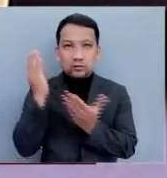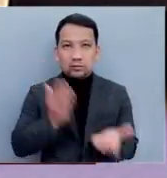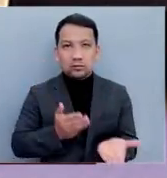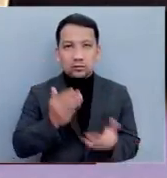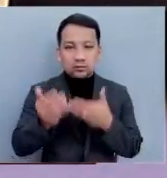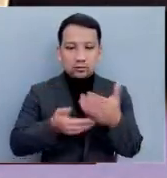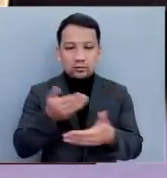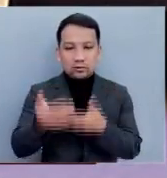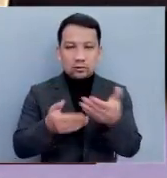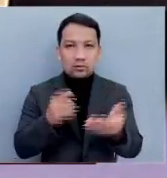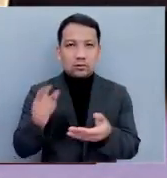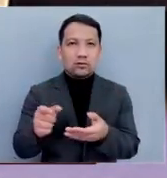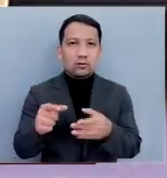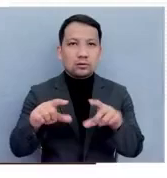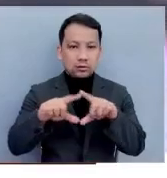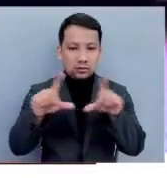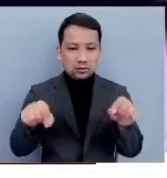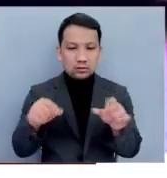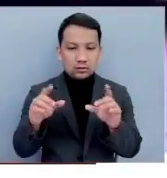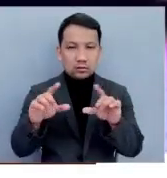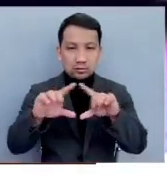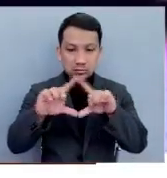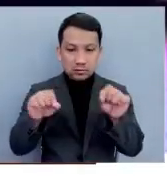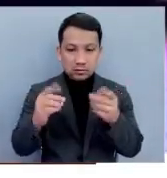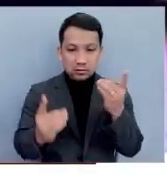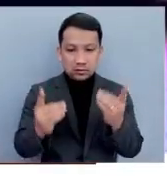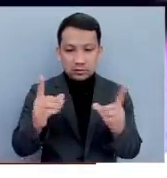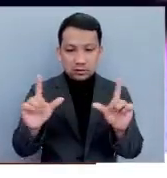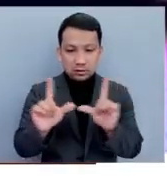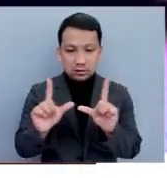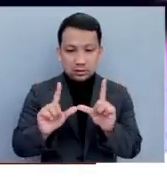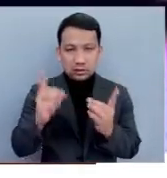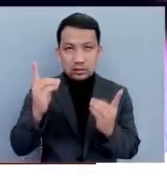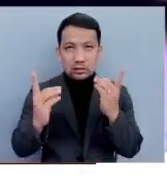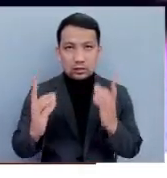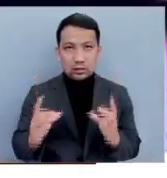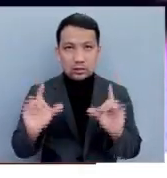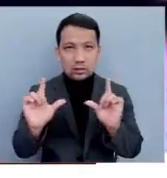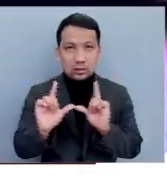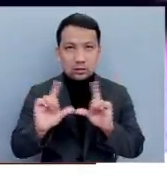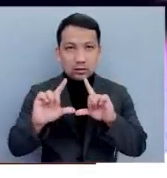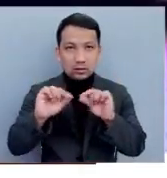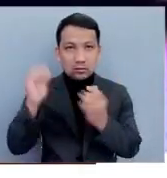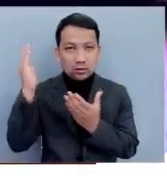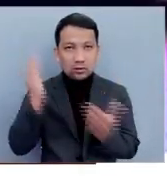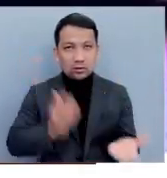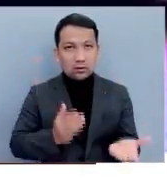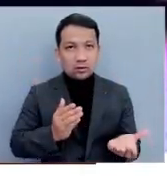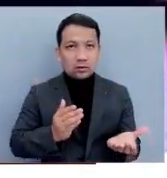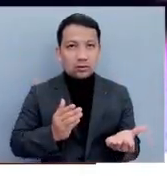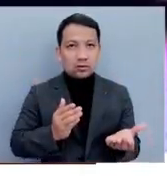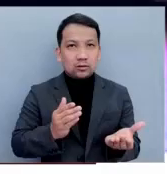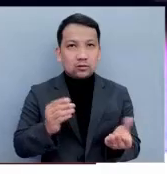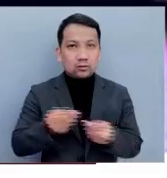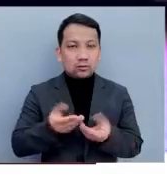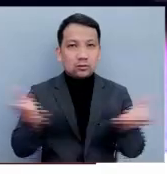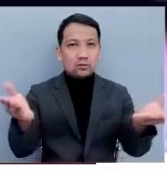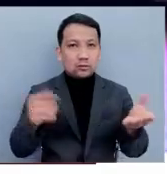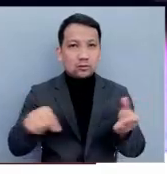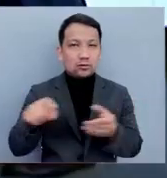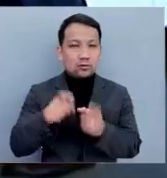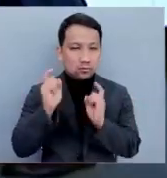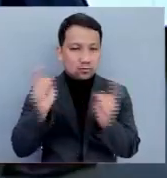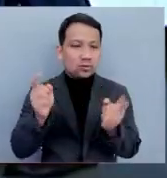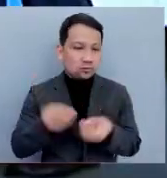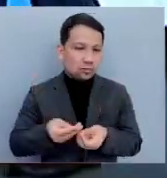proseso ng mga driver's license cards. Aking habol is being able to deliver the cards to the motorists at as soon as